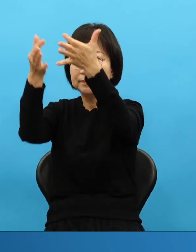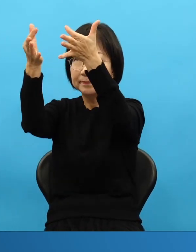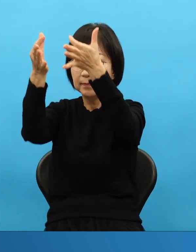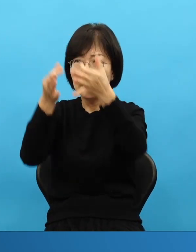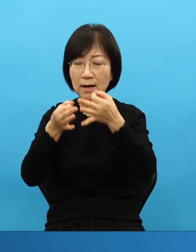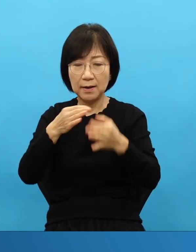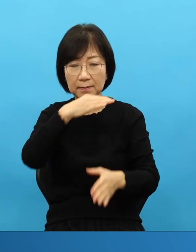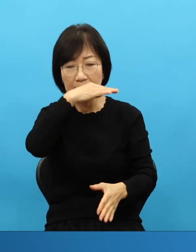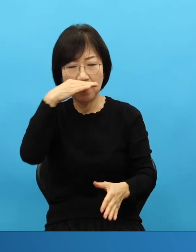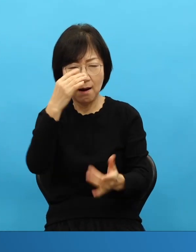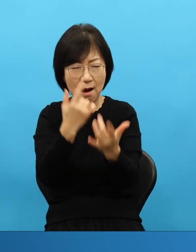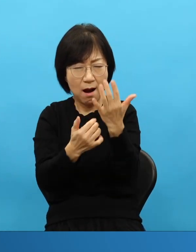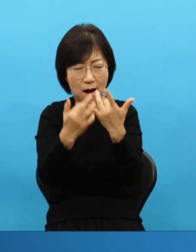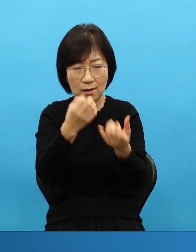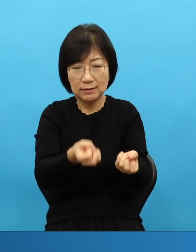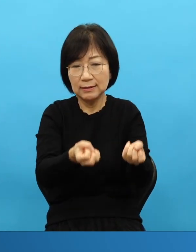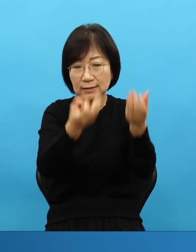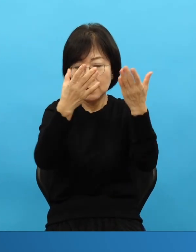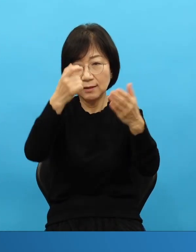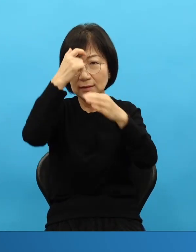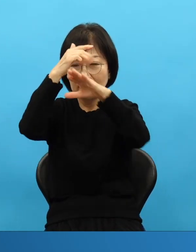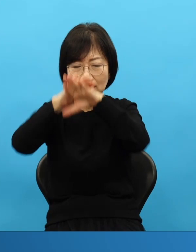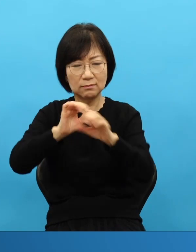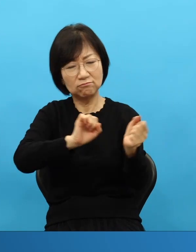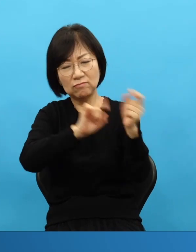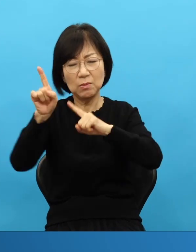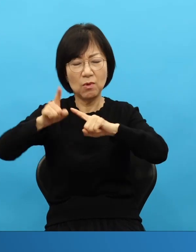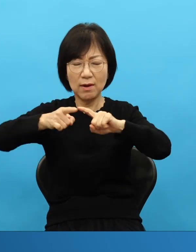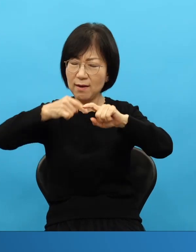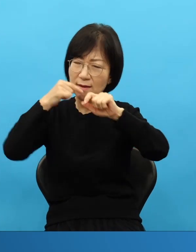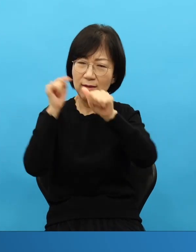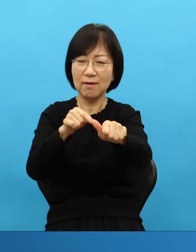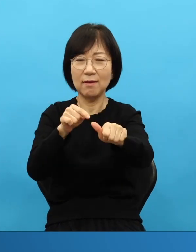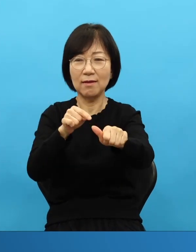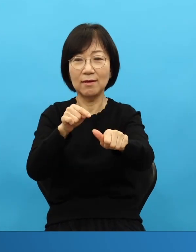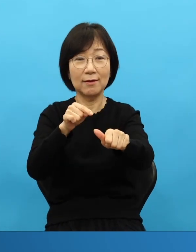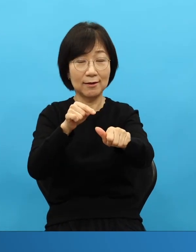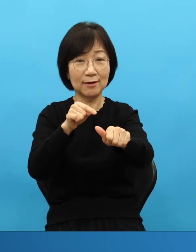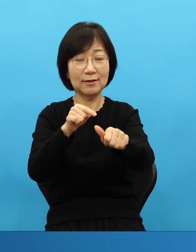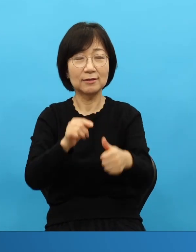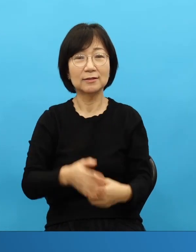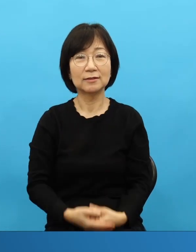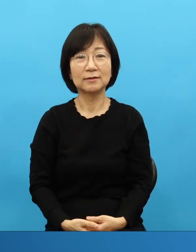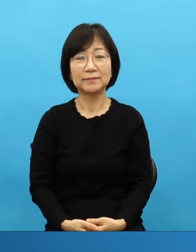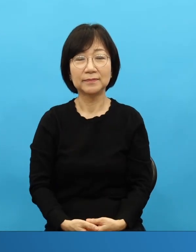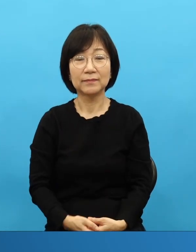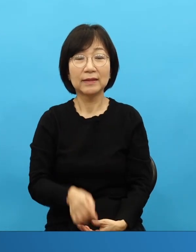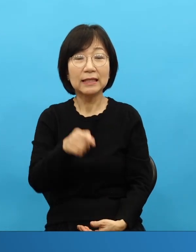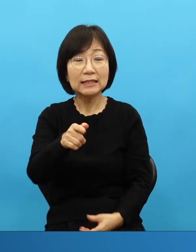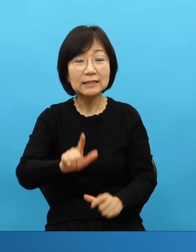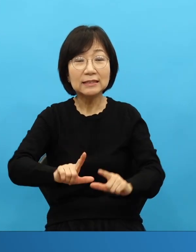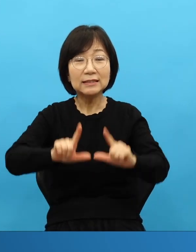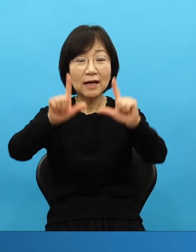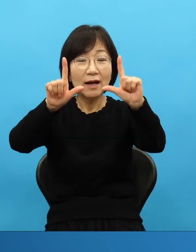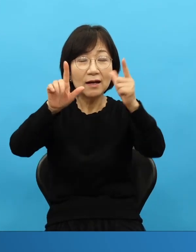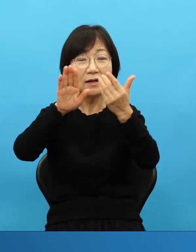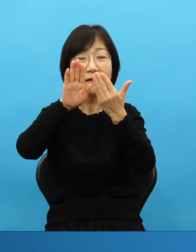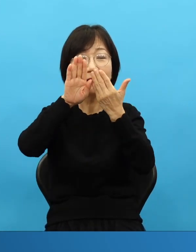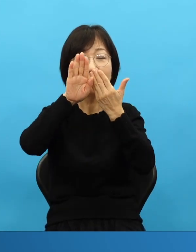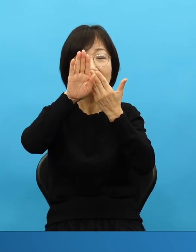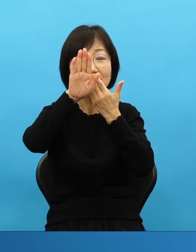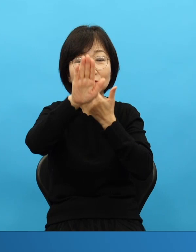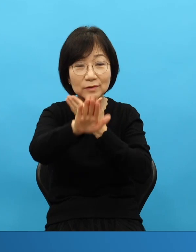예배를 회복해라. and to give true sacrifice and worship to the Lord. Restore worship. 이날 이후로 From that day